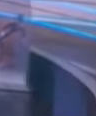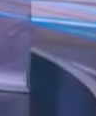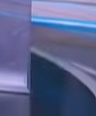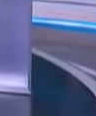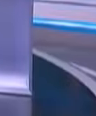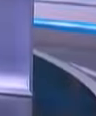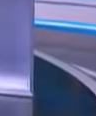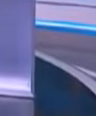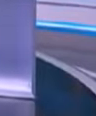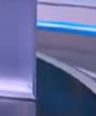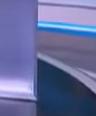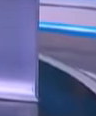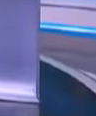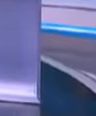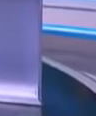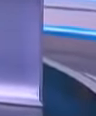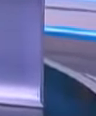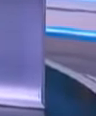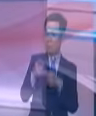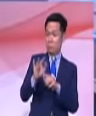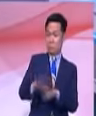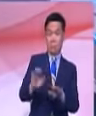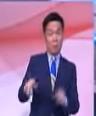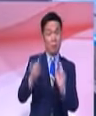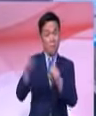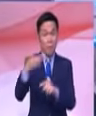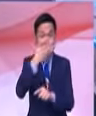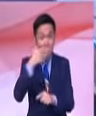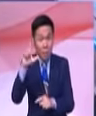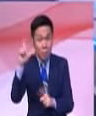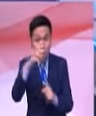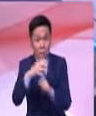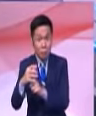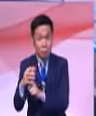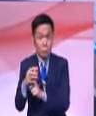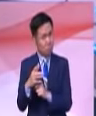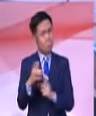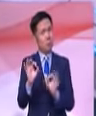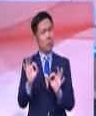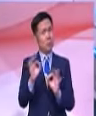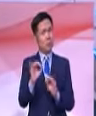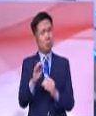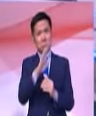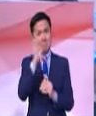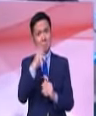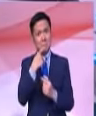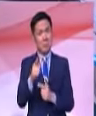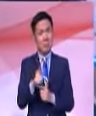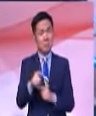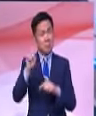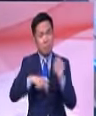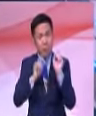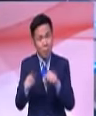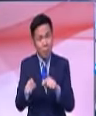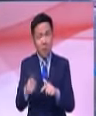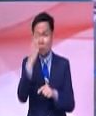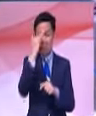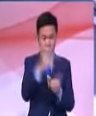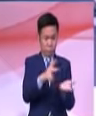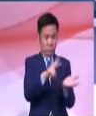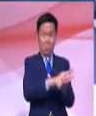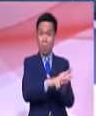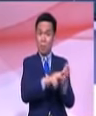Kerajaan Negeri Melaka tidak pernah melarang kanak-kanak dibawa ke Bazar Ramadan di negeri itu. Ini kerana ia tidak pernah diputuskan dalam mesyuarat